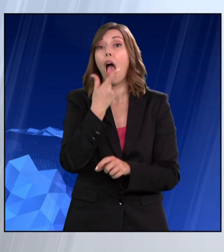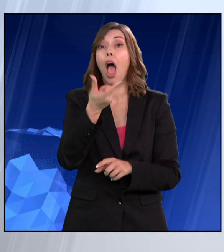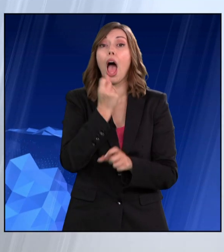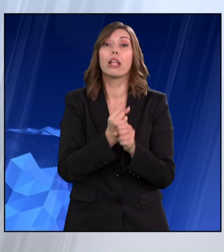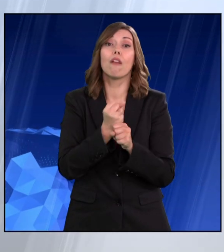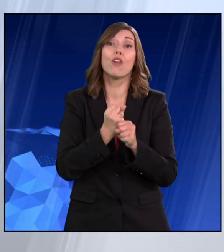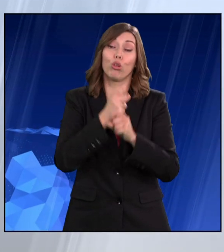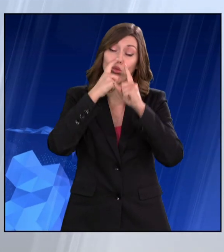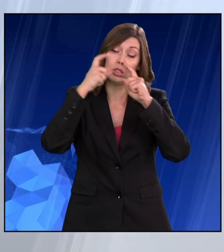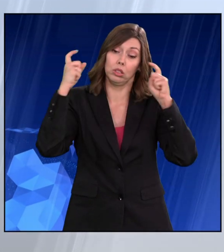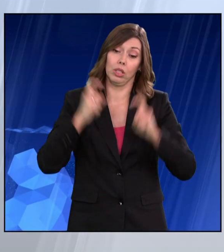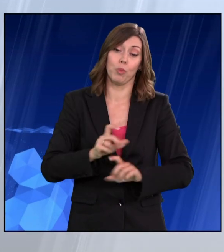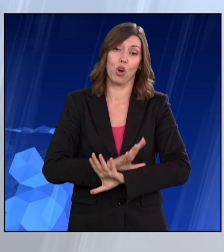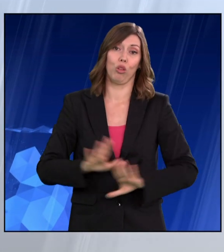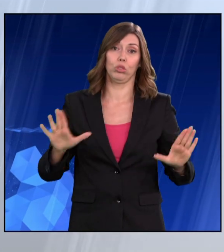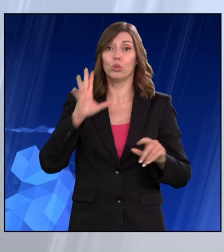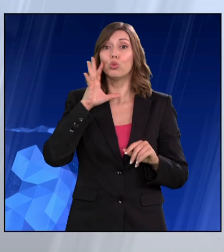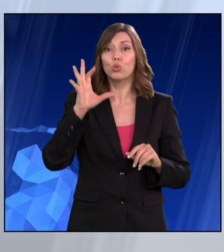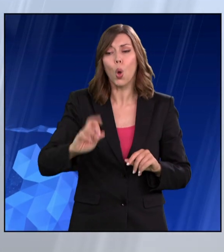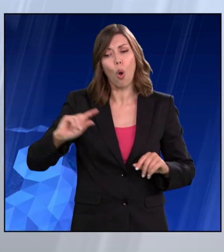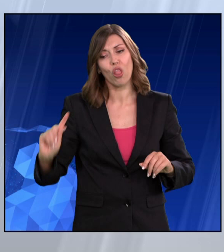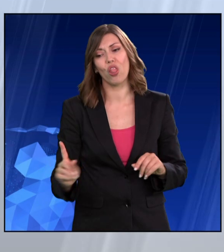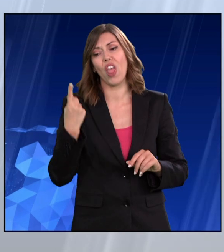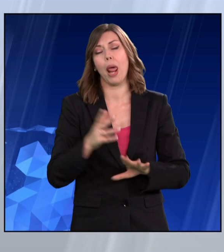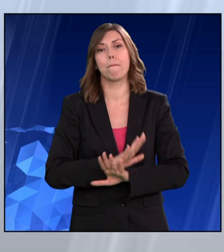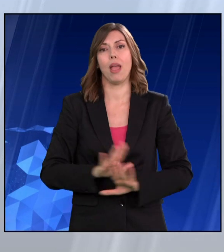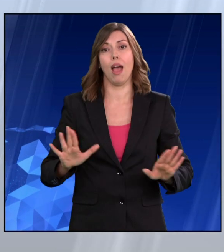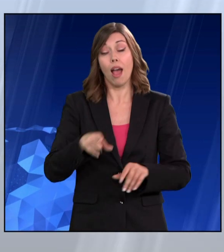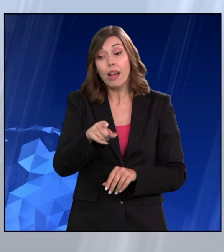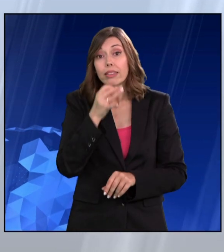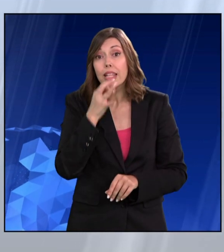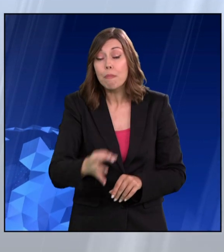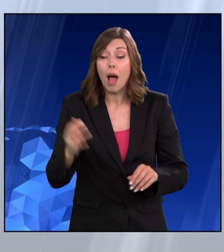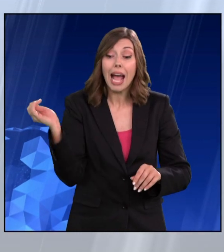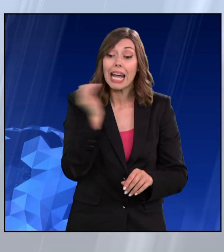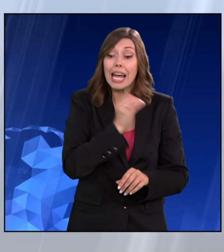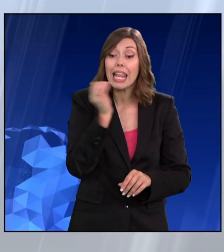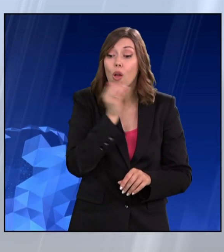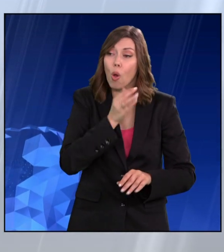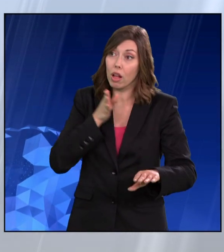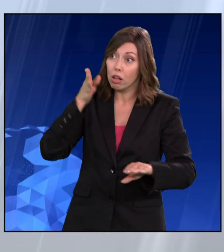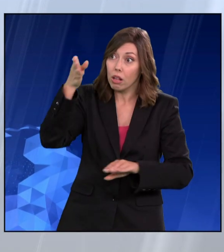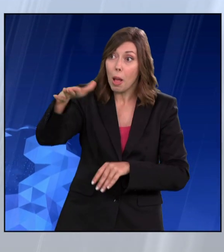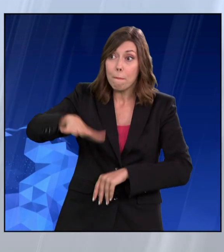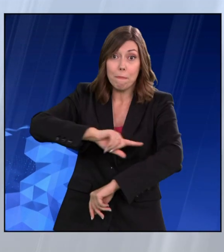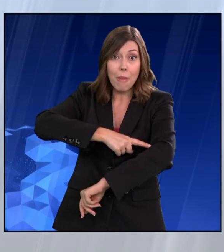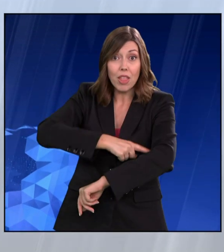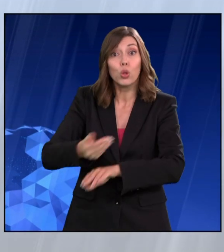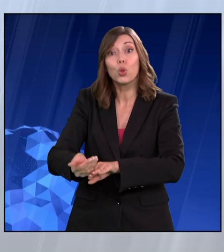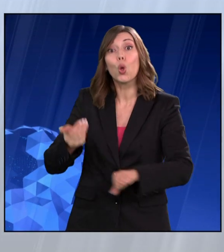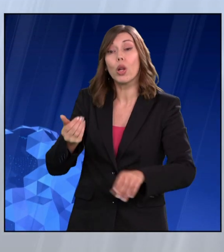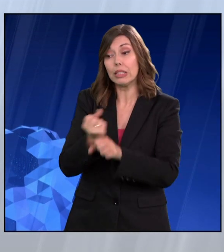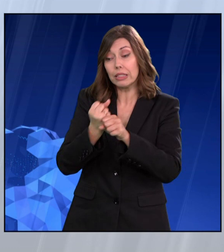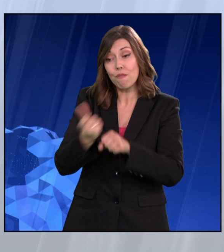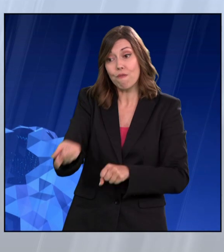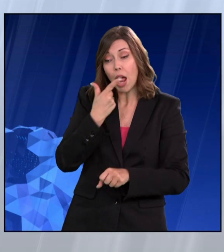στρεπτόκοκκος και ευτυχώς, όπως είπαμε, με την έγκαιρη πρόσβαση στον παιδίατρο, αν αρχίσει εγκαίρως τη σωστή αντιβίωση, πολύ γρήγορα